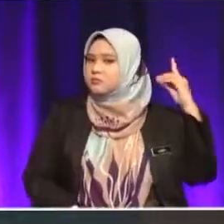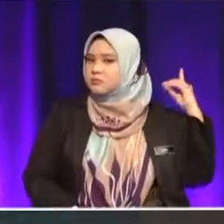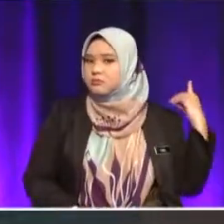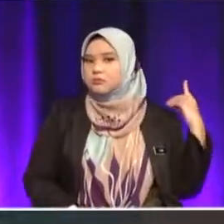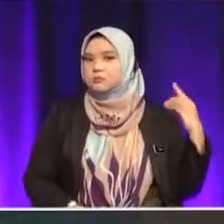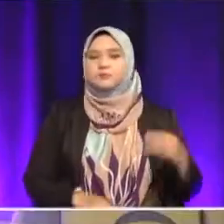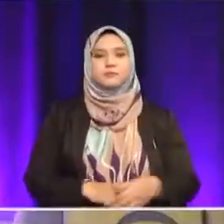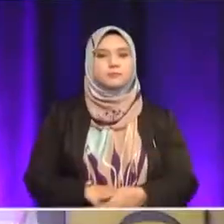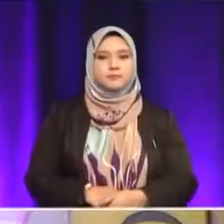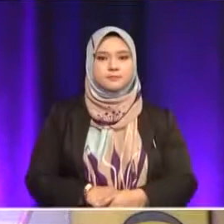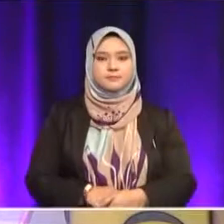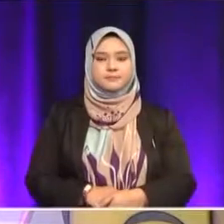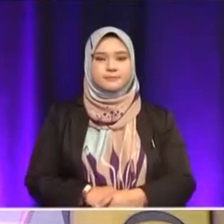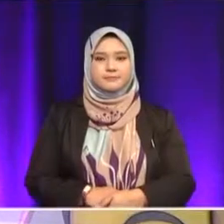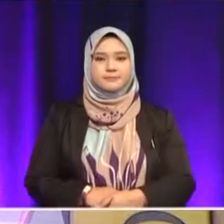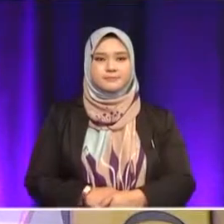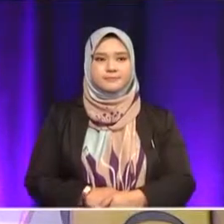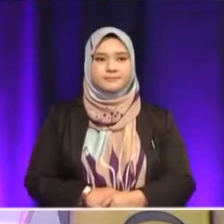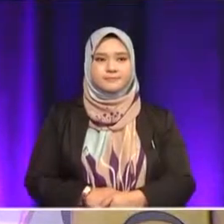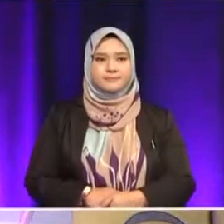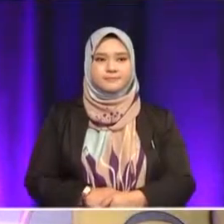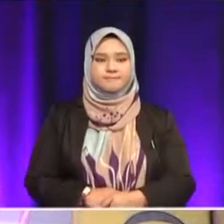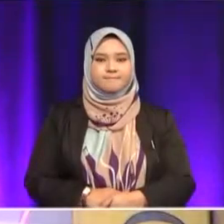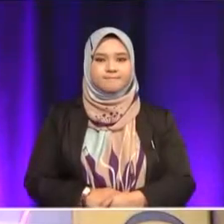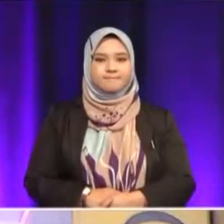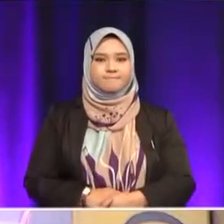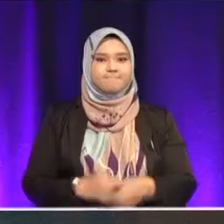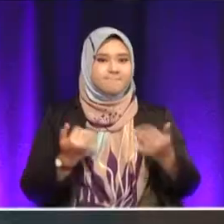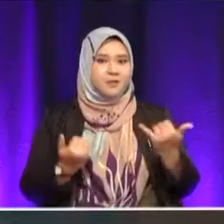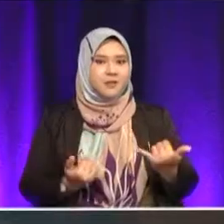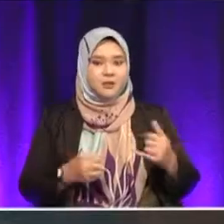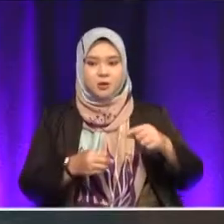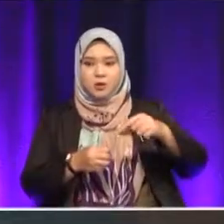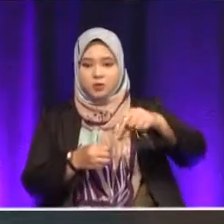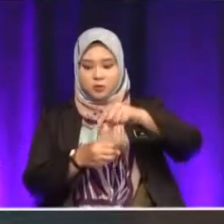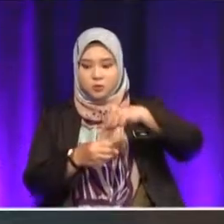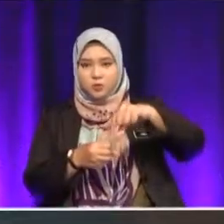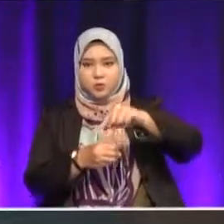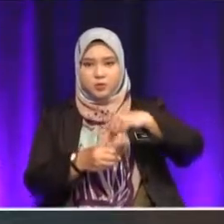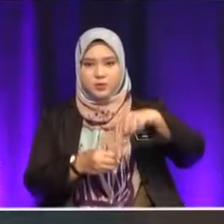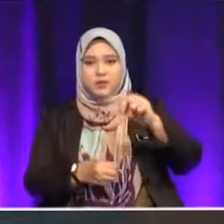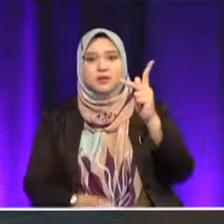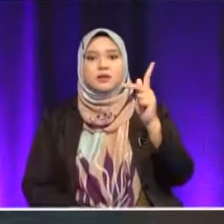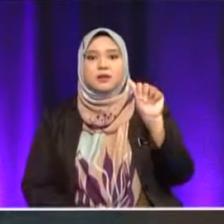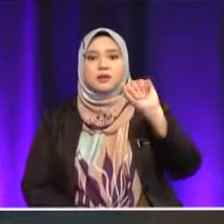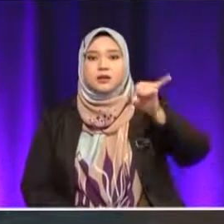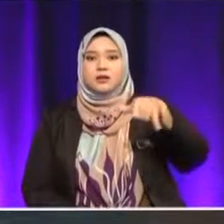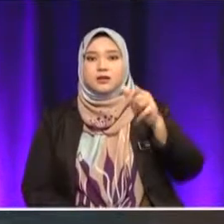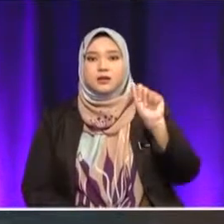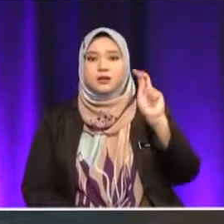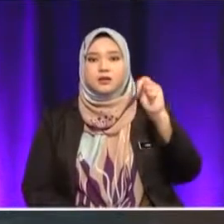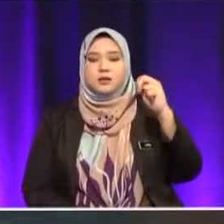seterusnya kita tengok pula gua Kajang atau Bukit bunuh Ya baiklah siapa nak bagi ya